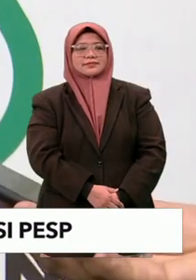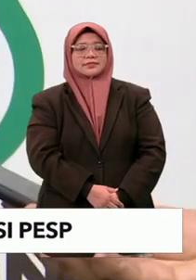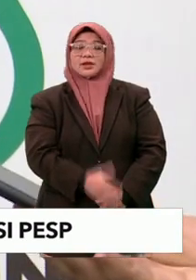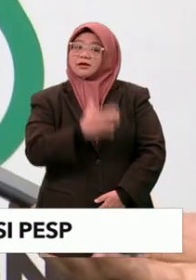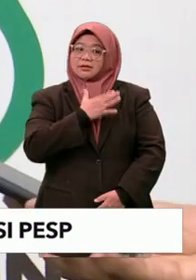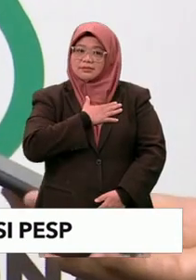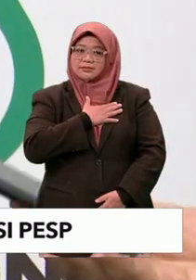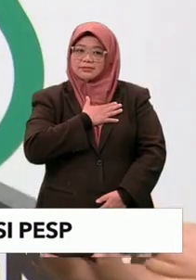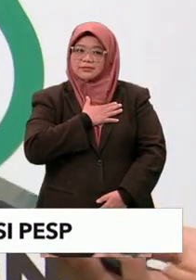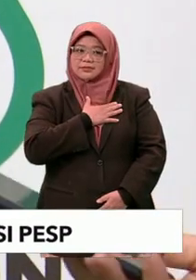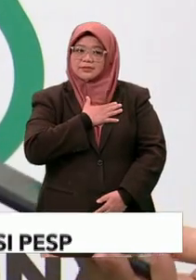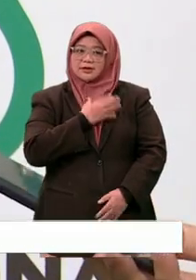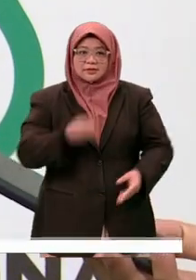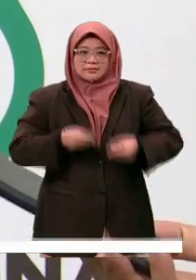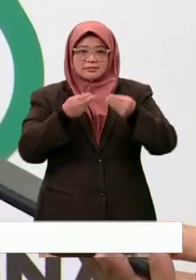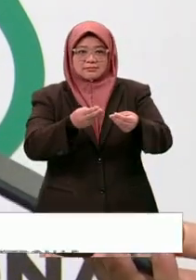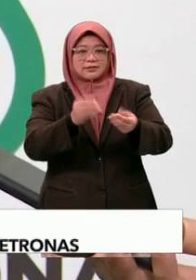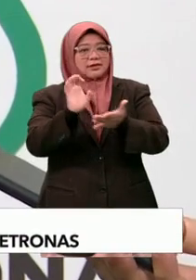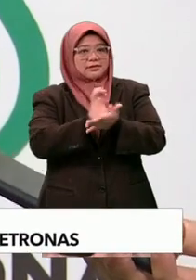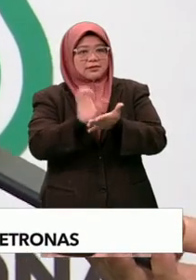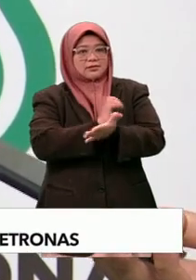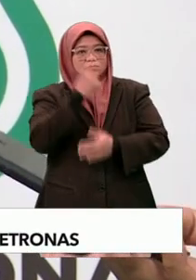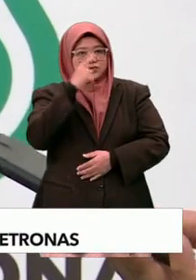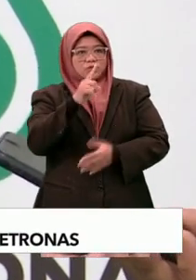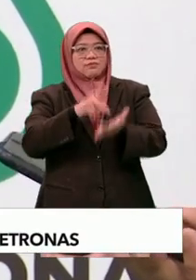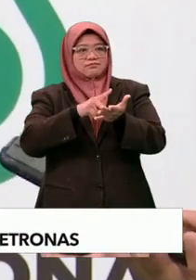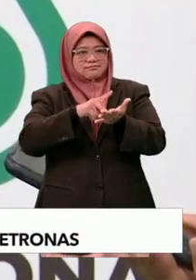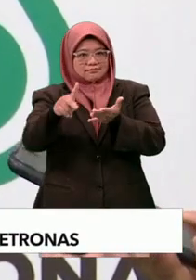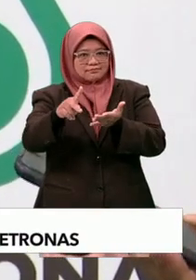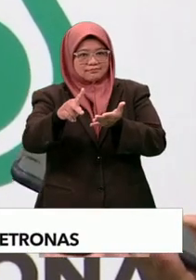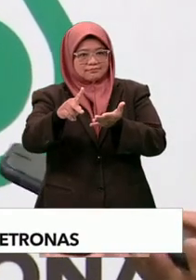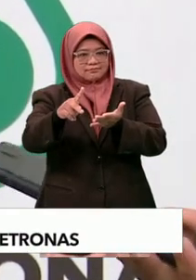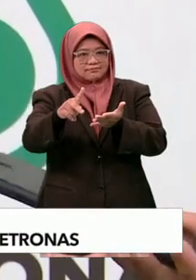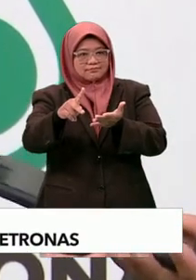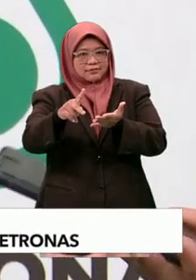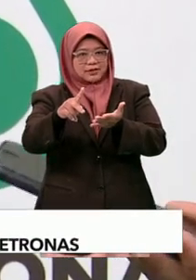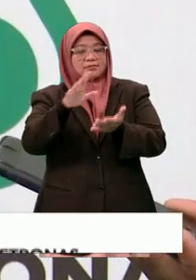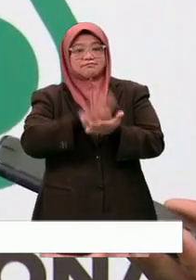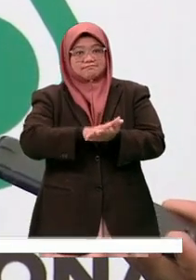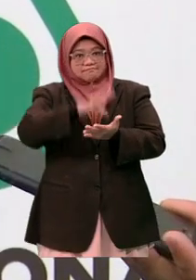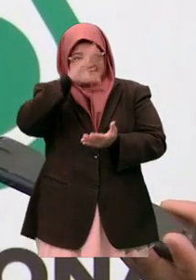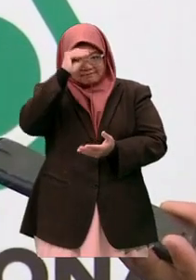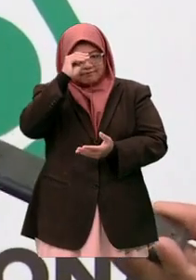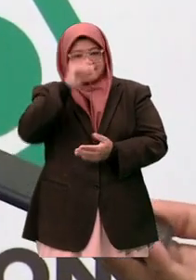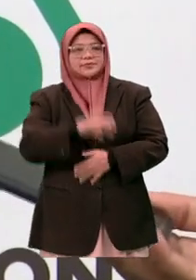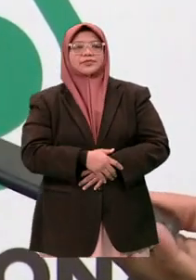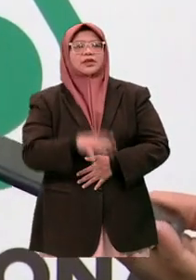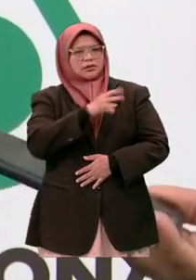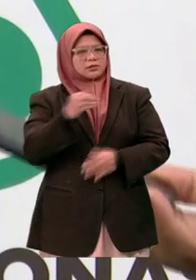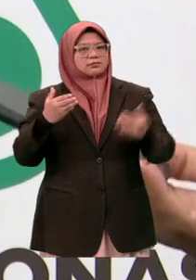Kami bukan sekadar memberi allowance untuk pembayaran education, tapi kami juga